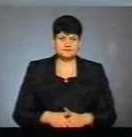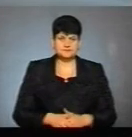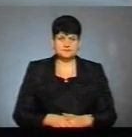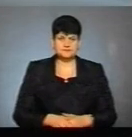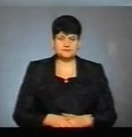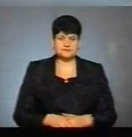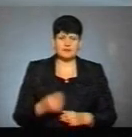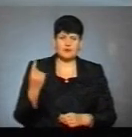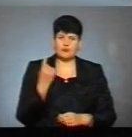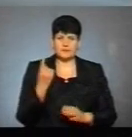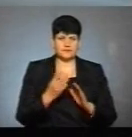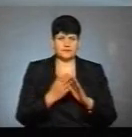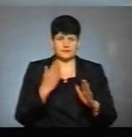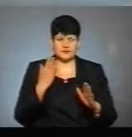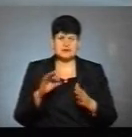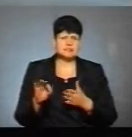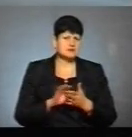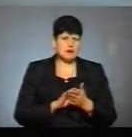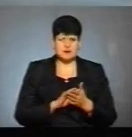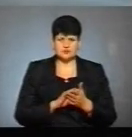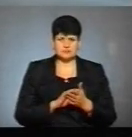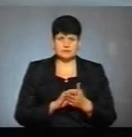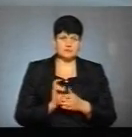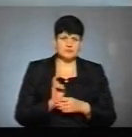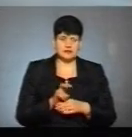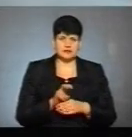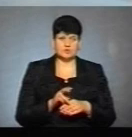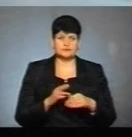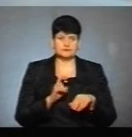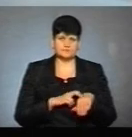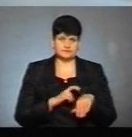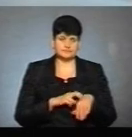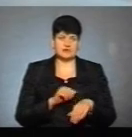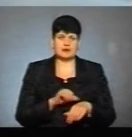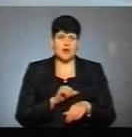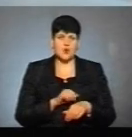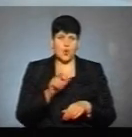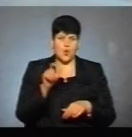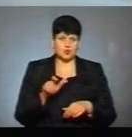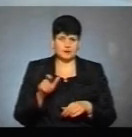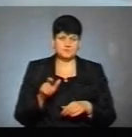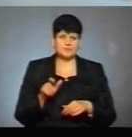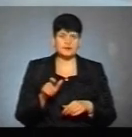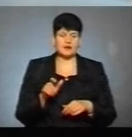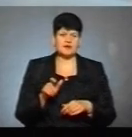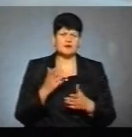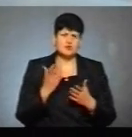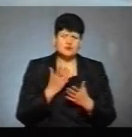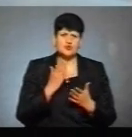В першу чергу, зразу звертатися до спеціалістів, до наркологів. Якщо тільки є якісь